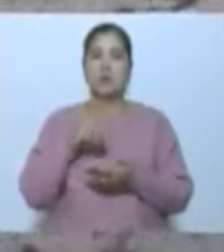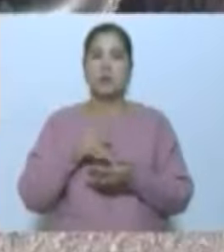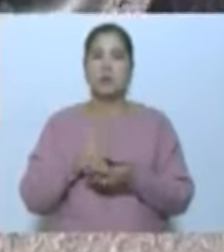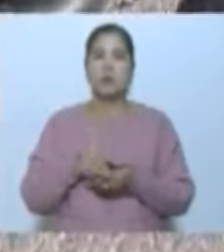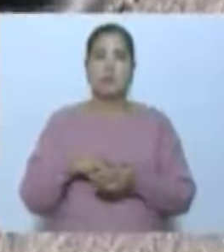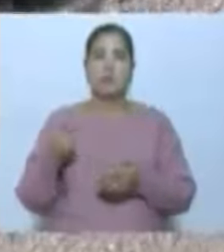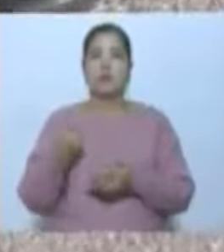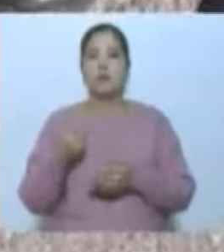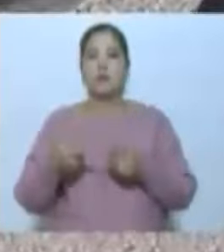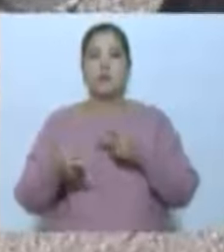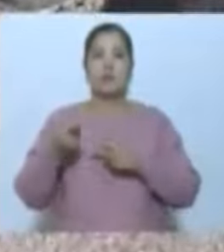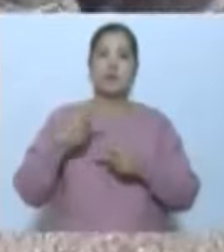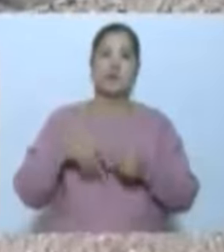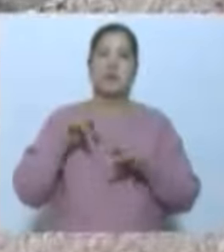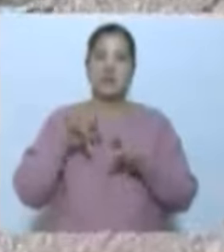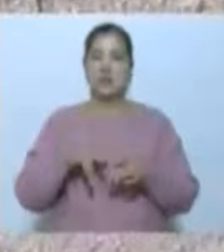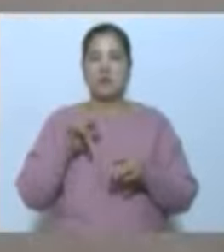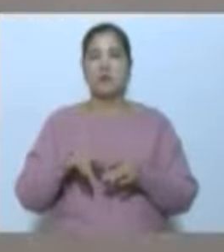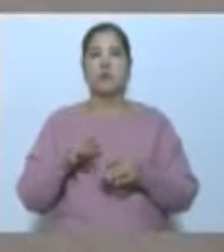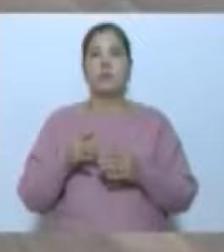полотно превратилось в дырявый коврик.